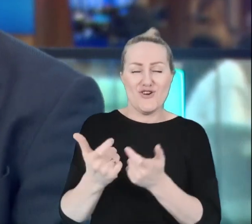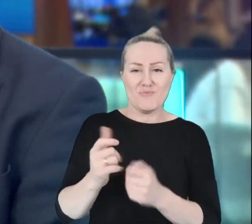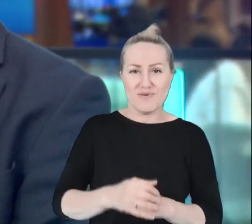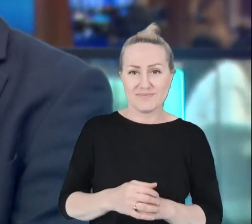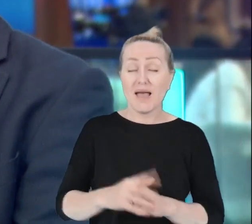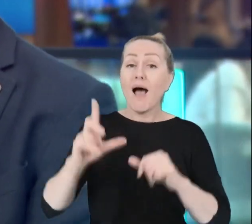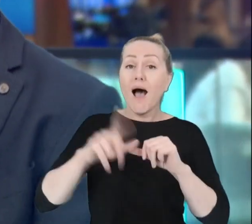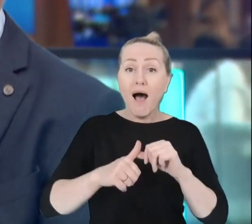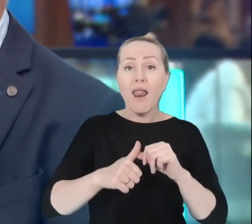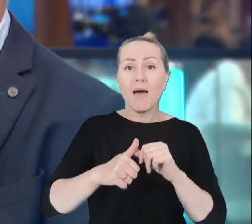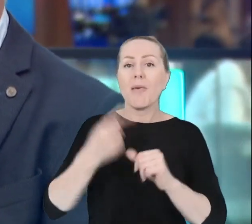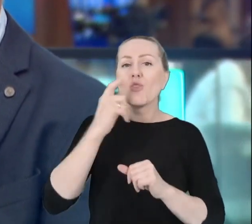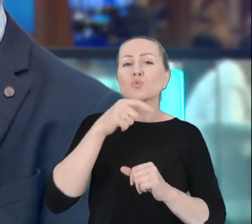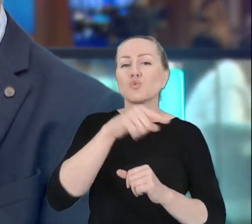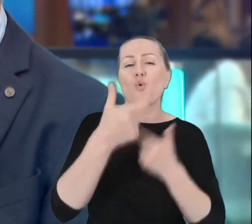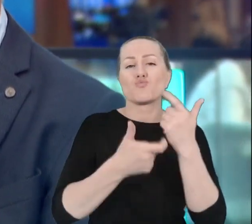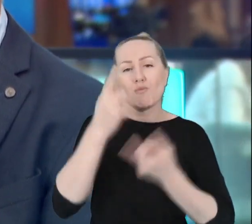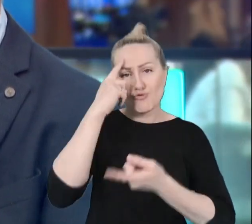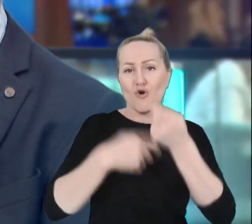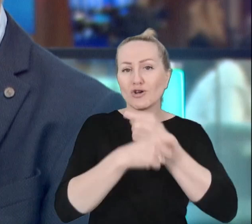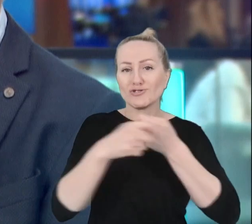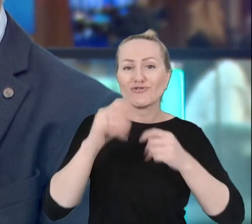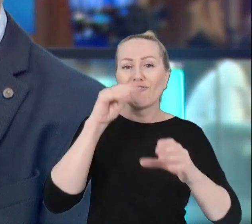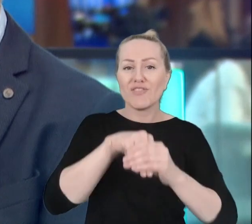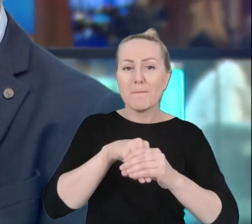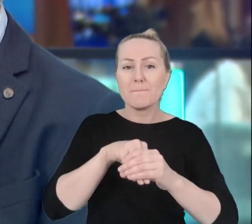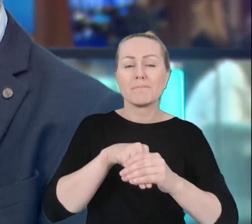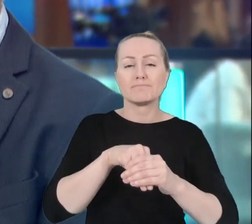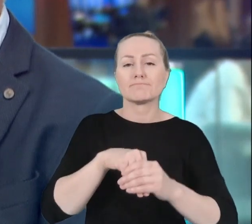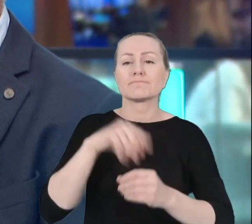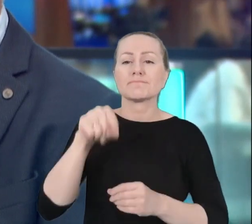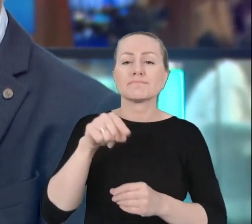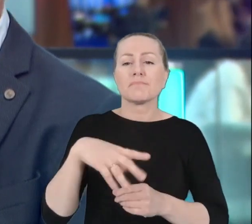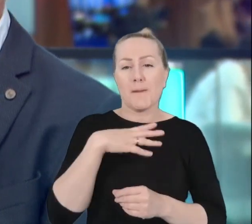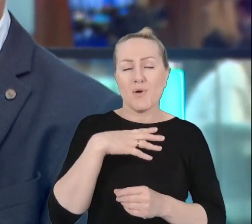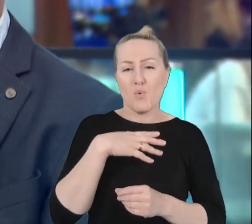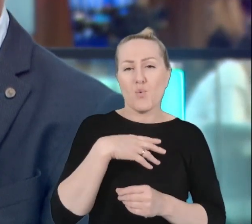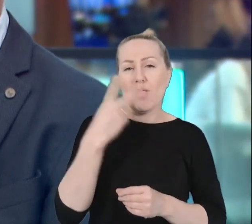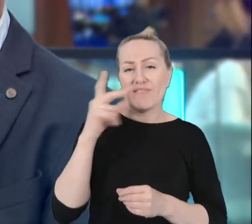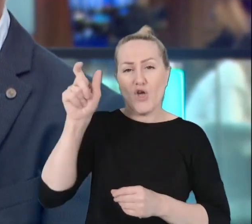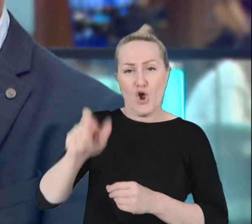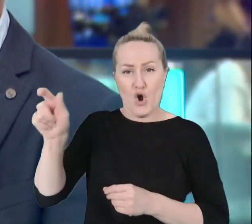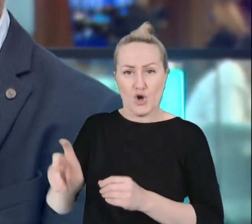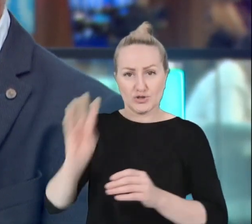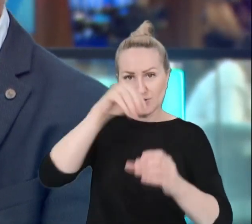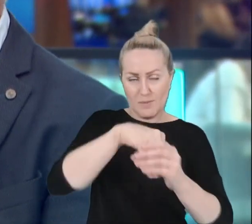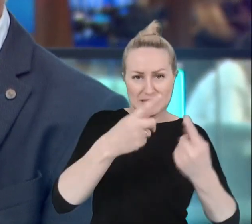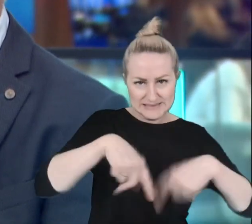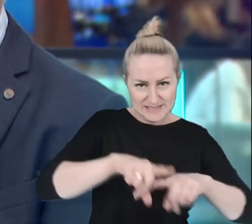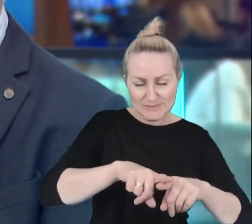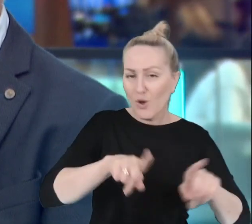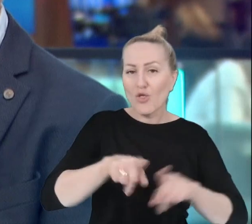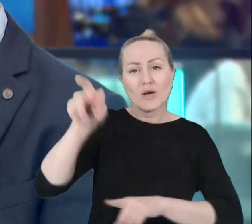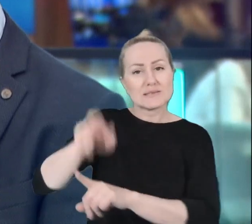jedno z rozwiązań, które mamy, to mamy dwie osoby w zespole, które nazywamy